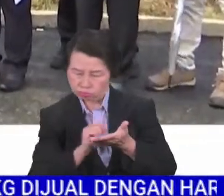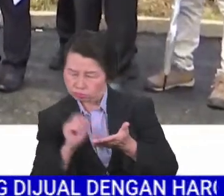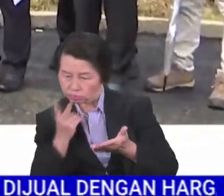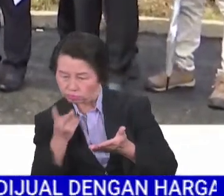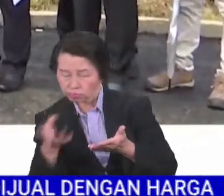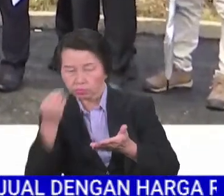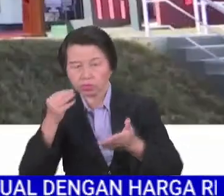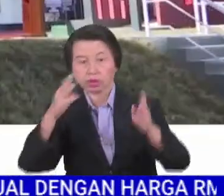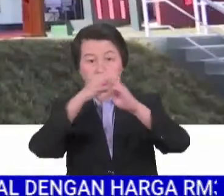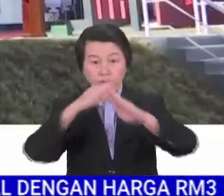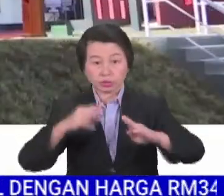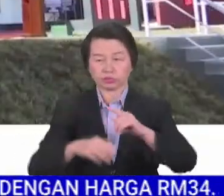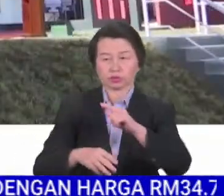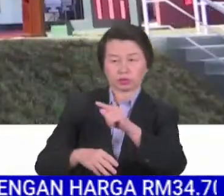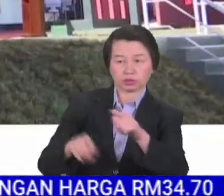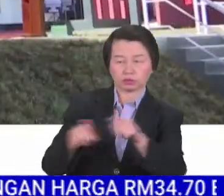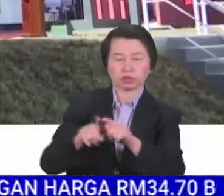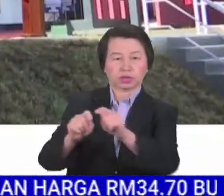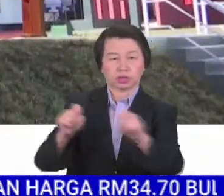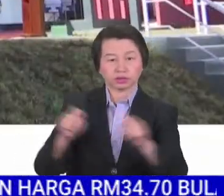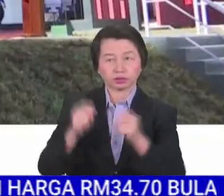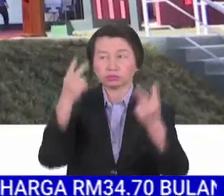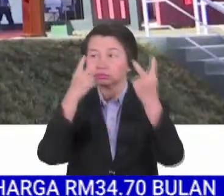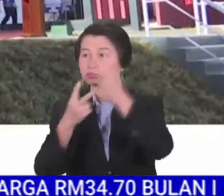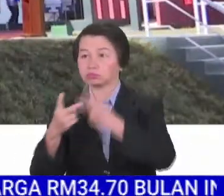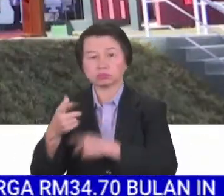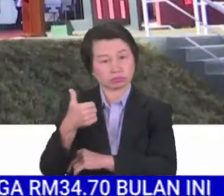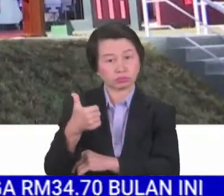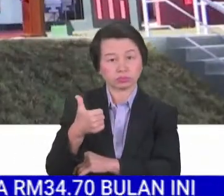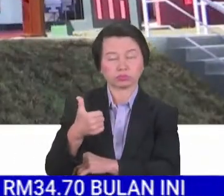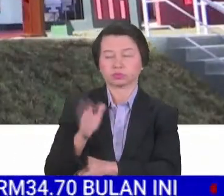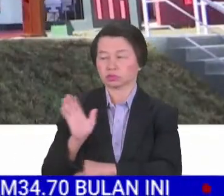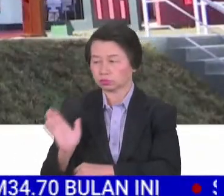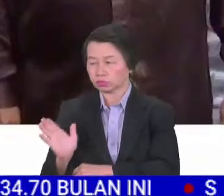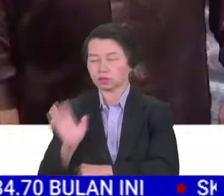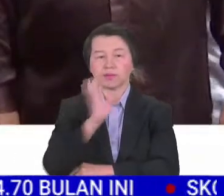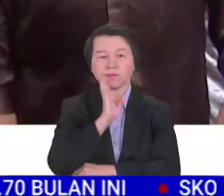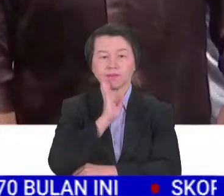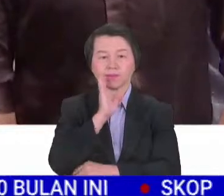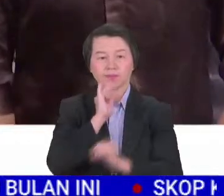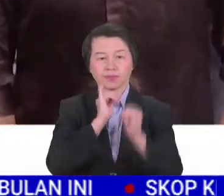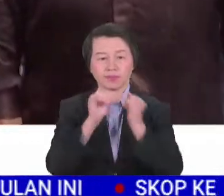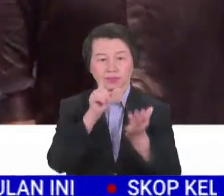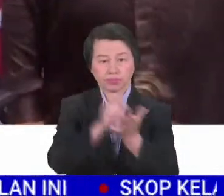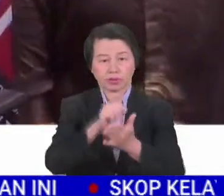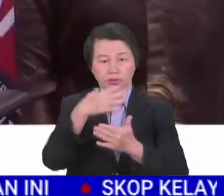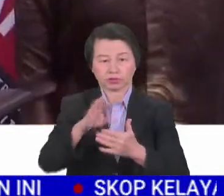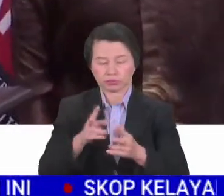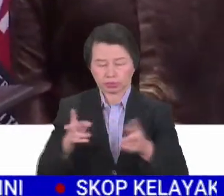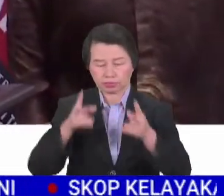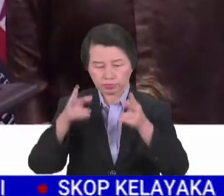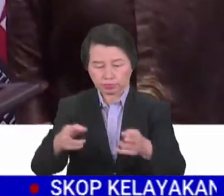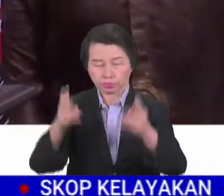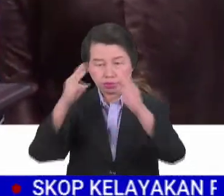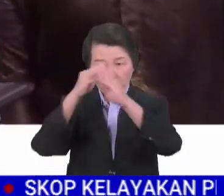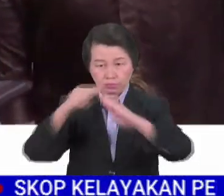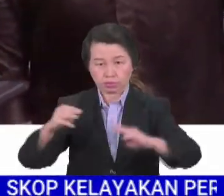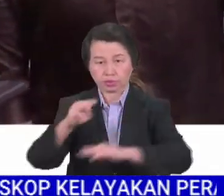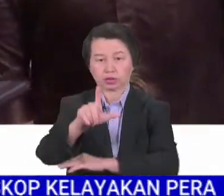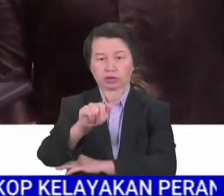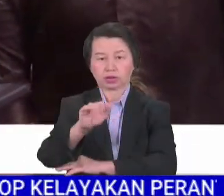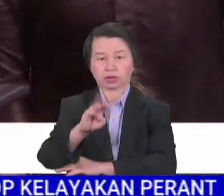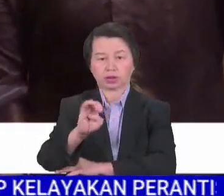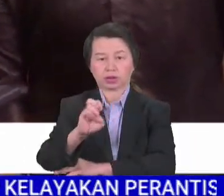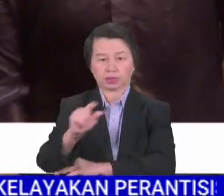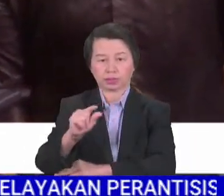Baharu Limbang itu turut berperanan sebagai tempat pelancongan yang menarik. Beliau menyatakan demikian pada sidang medianya selepas merasmikan Museum Limbang.